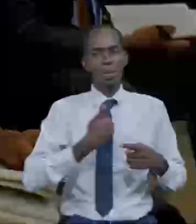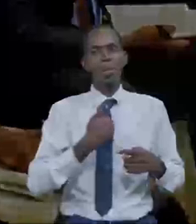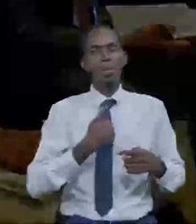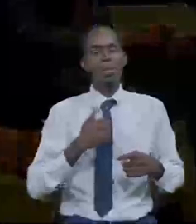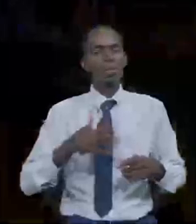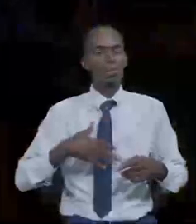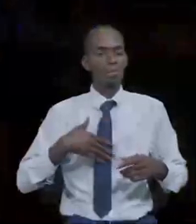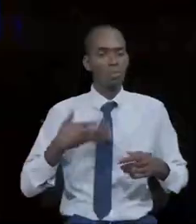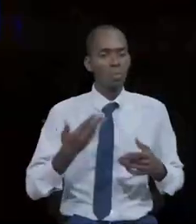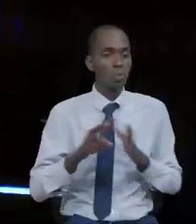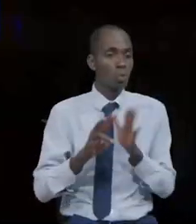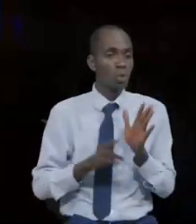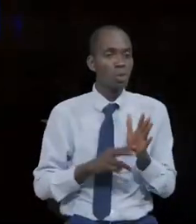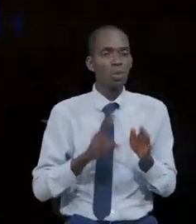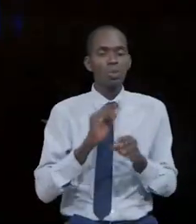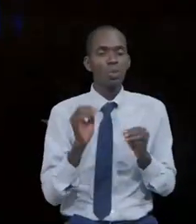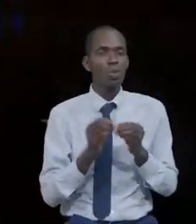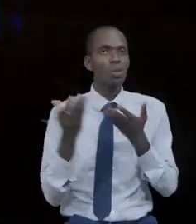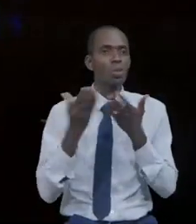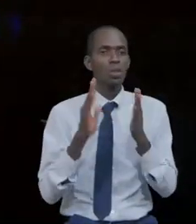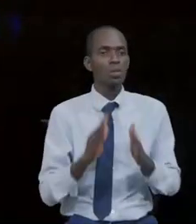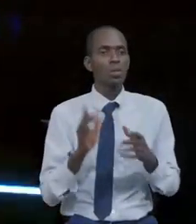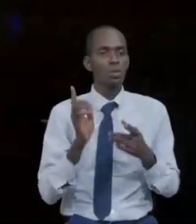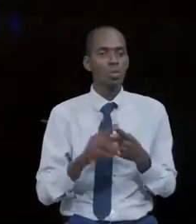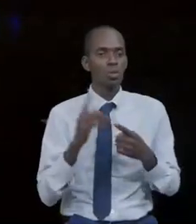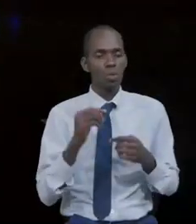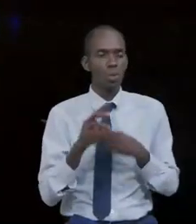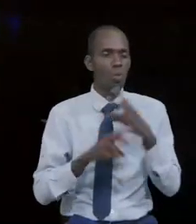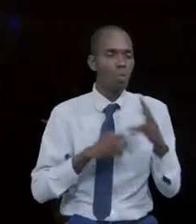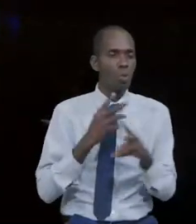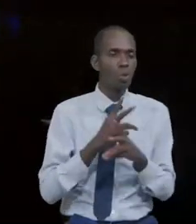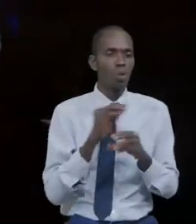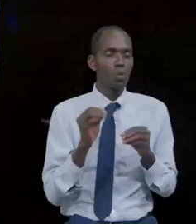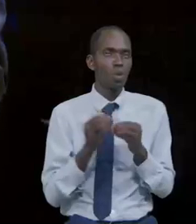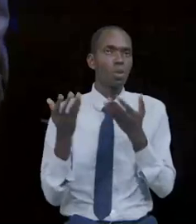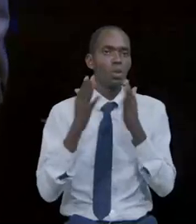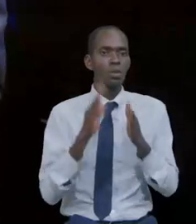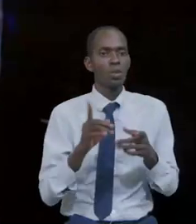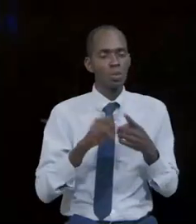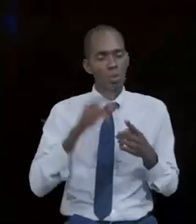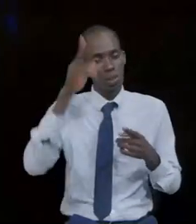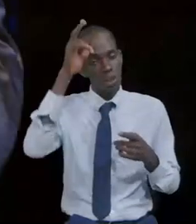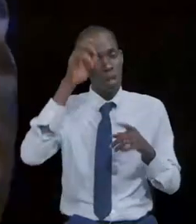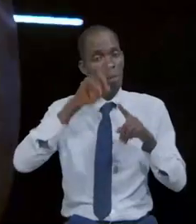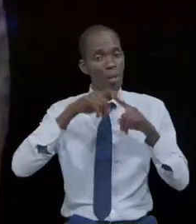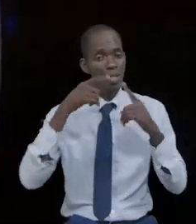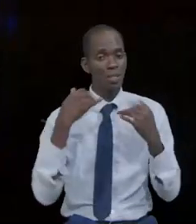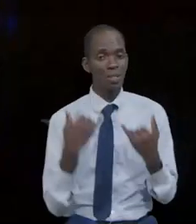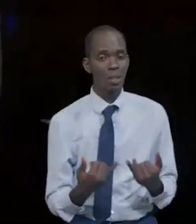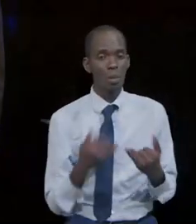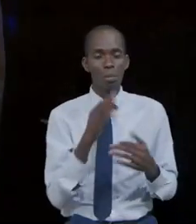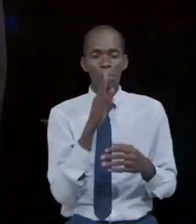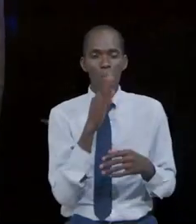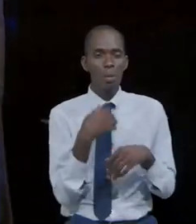de la rébellion, plus jamais esclave du monde, plus jamais esclave de Satan, mais maintenant,